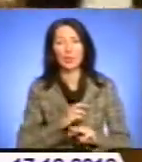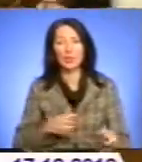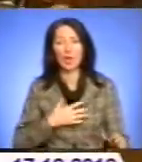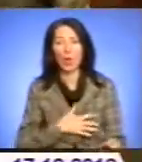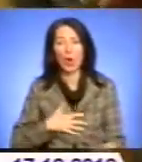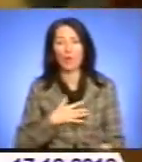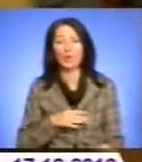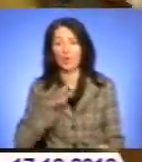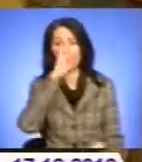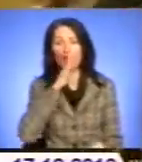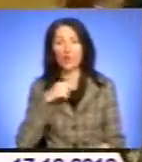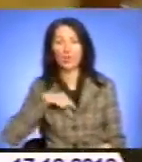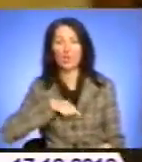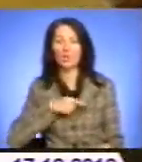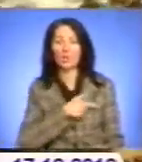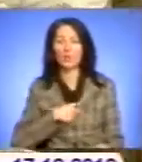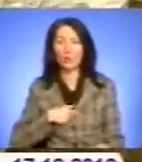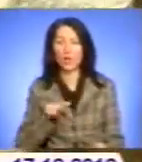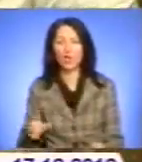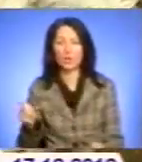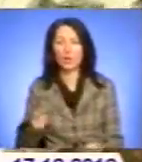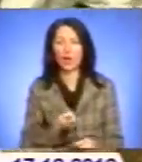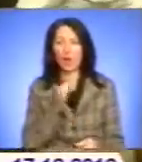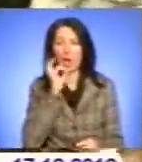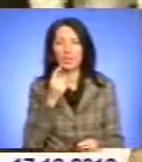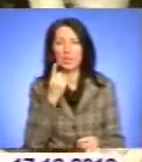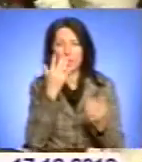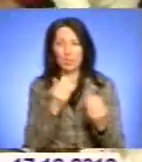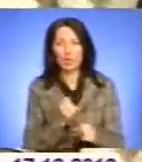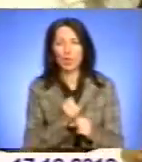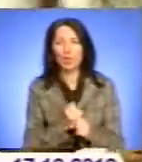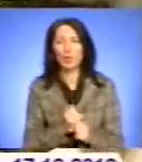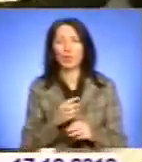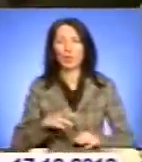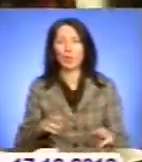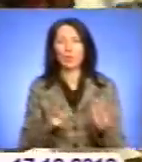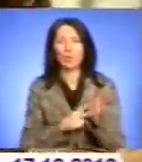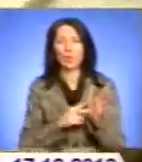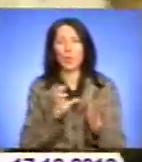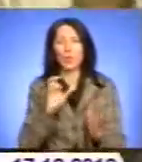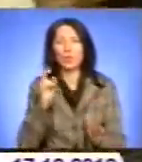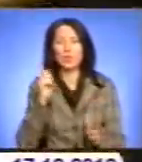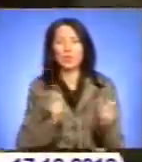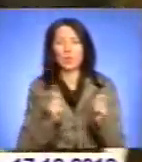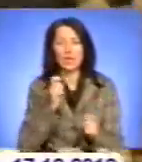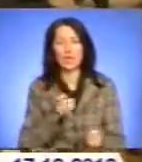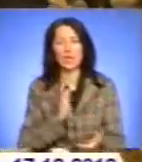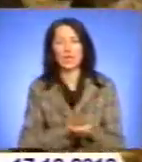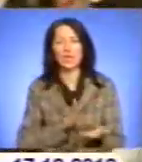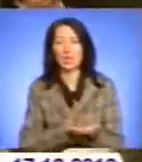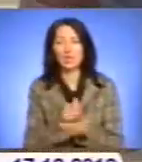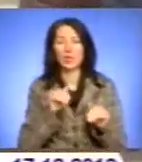ворожим настроєм депутатів. Каже, за перші дні роботи парламенту 7-го скликання намітилась неприйнятна тенденція вирішувати питання силовими